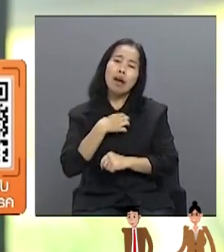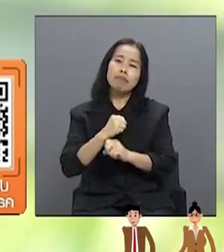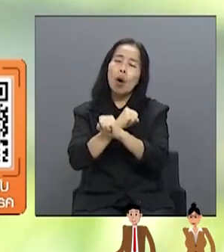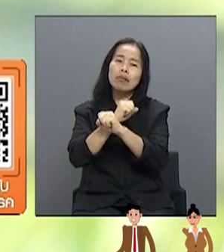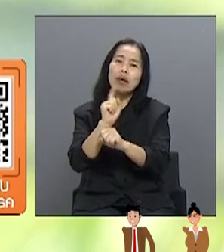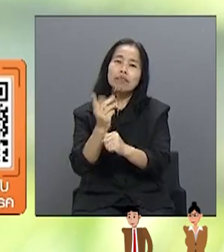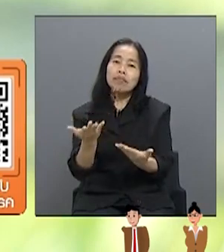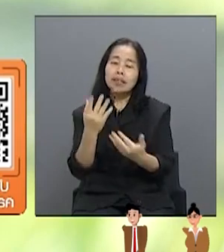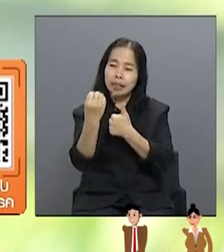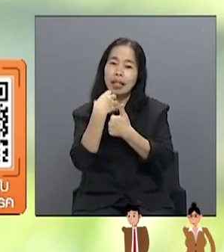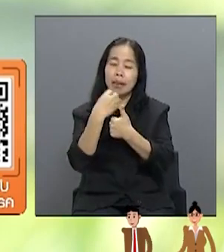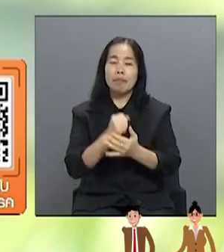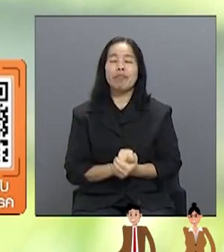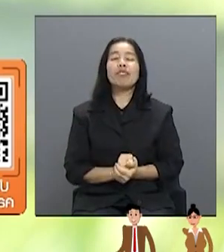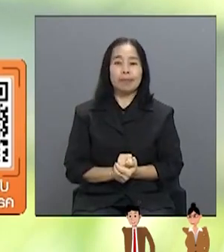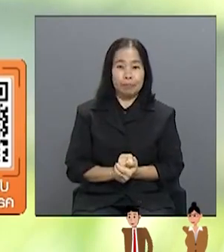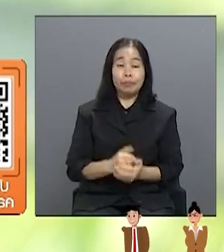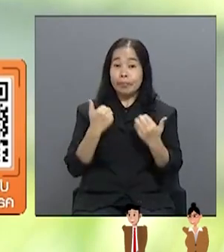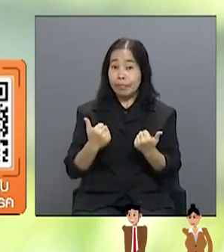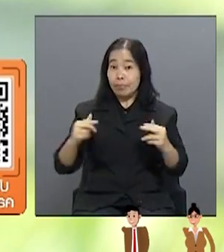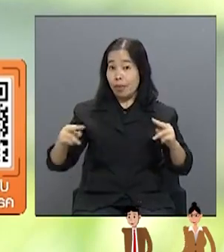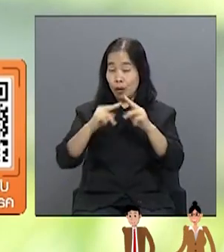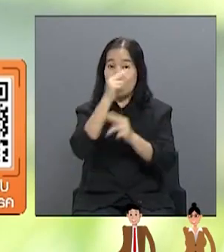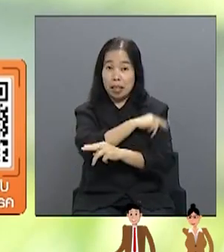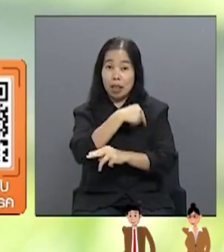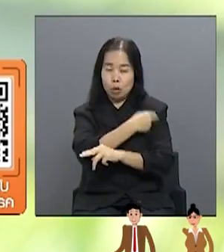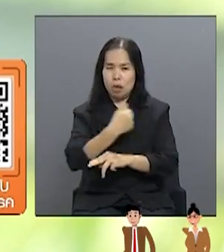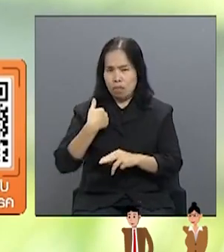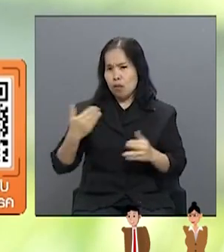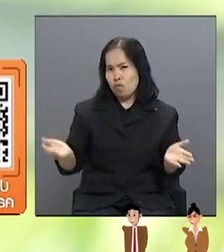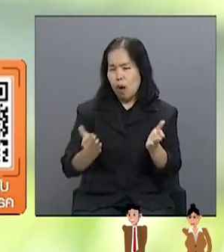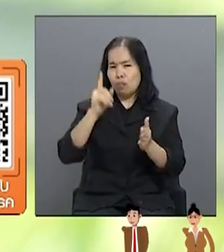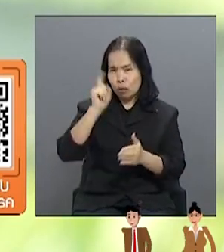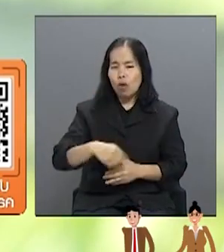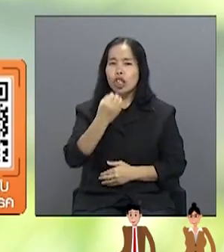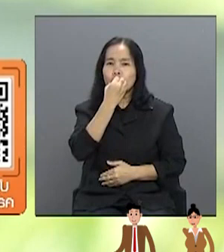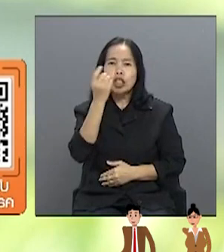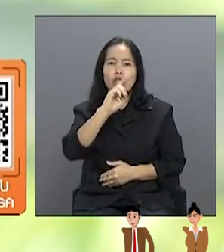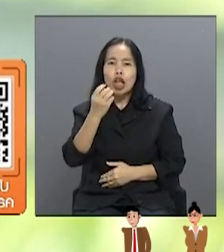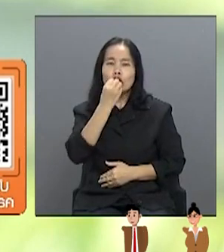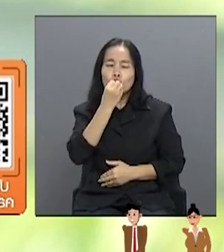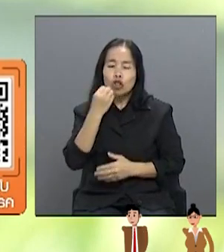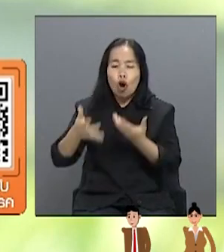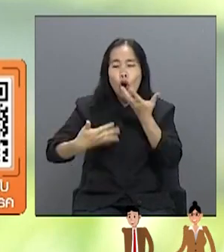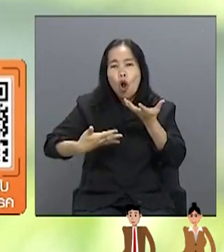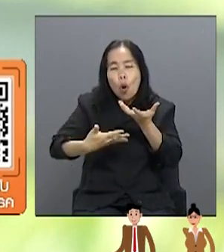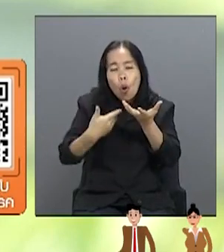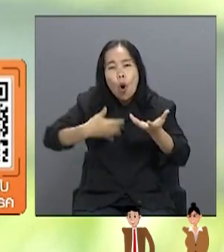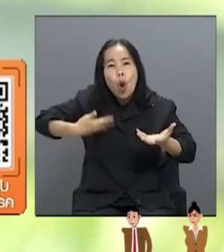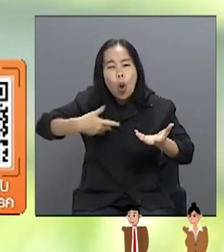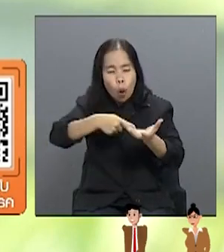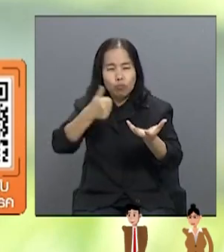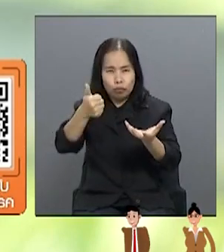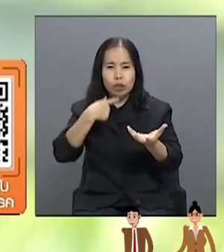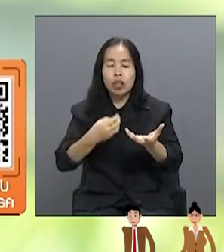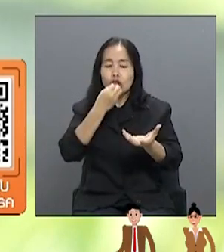ไงบ้างคะ กระทรวงสาธารณสุขบ้านเราเนี่ยรณรงค์ว่าเอ้ยเราต้องกินอาหารร้อนนะปรุงสุกนะครับไม่ใช่ร้อนเฉยๆนะครับต้องปรุงสุกด้ว